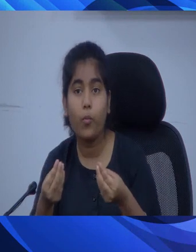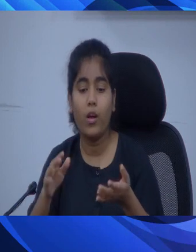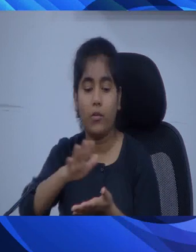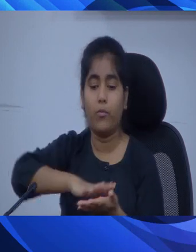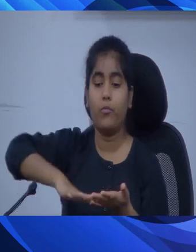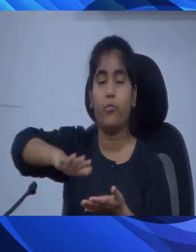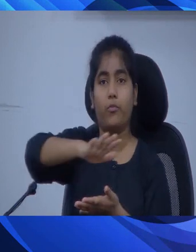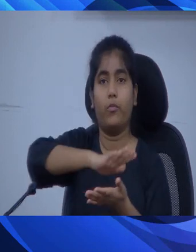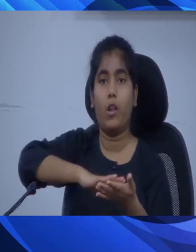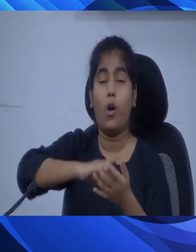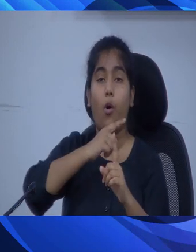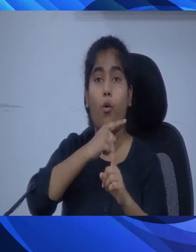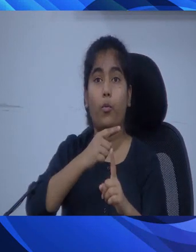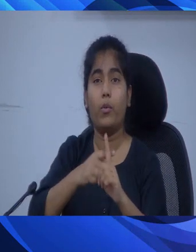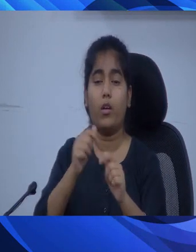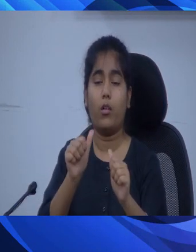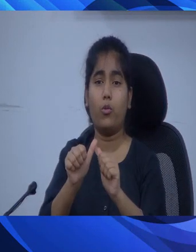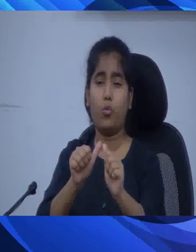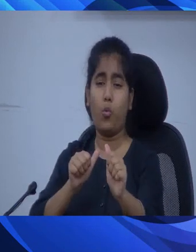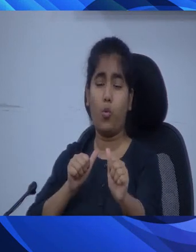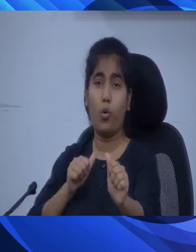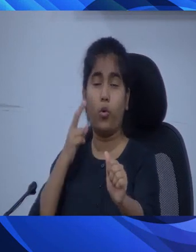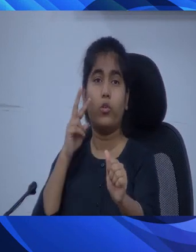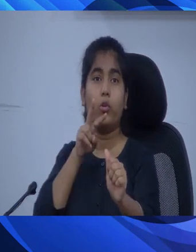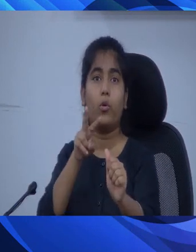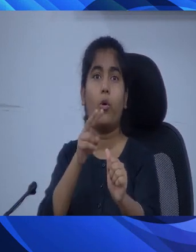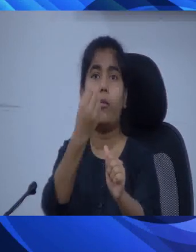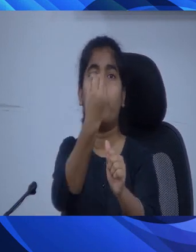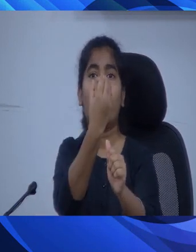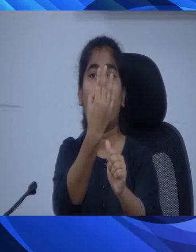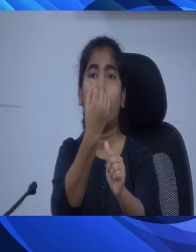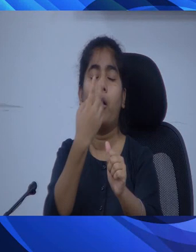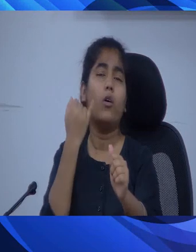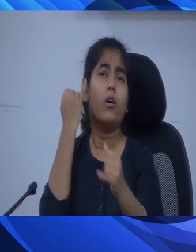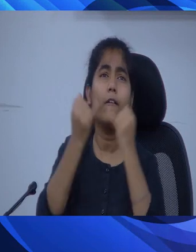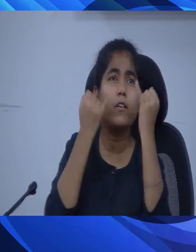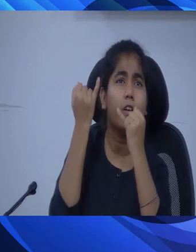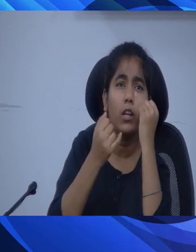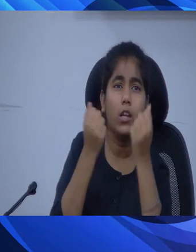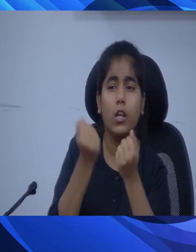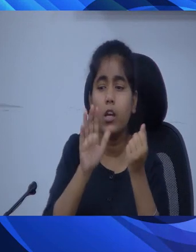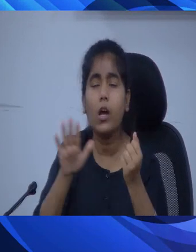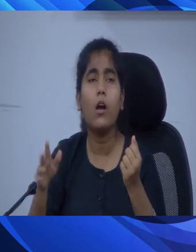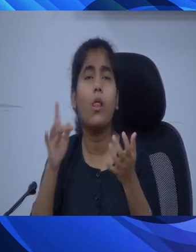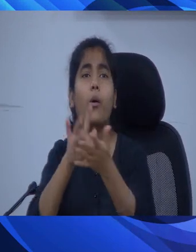आरक्षित पार्किंग करें उसके लिए ग्राउंड पे भी डायरेक्शन बनी हो, और दूर से एक हाई मास्ट होना चाहिए ताकि उनको ढूंढना नहीं पड़े कि कहाँ पे